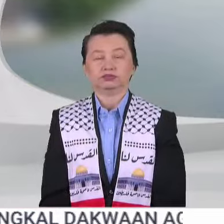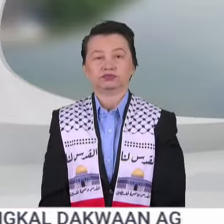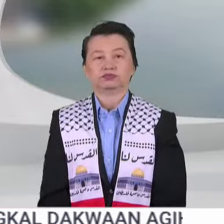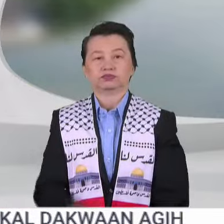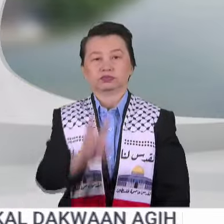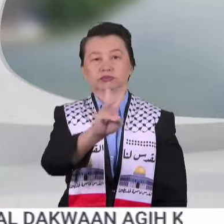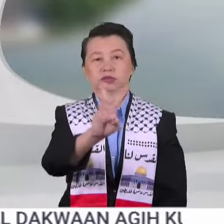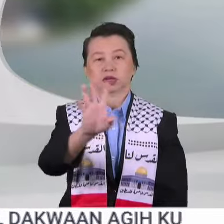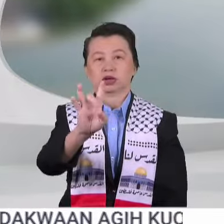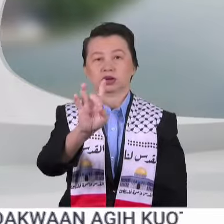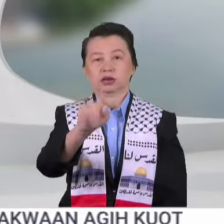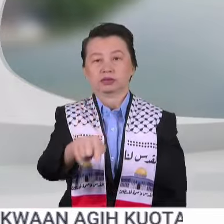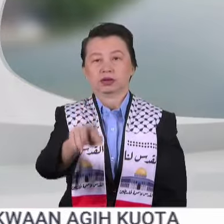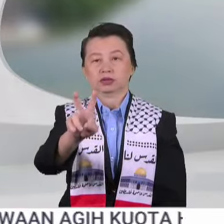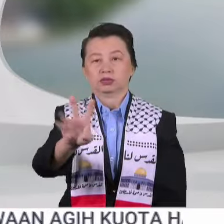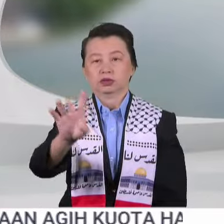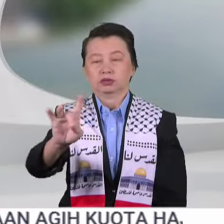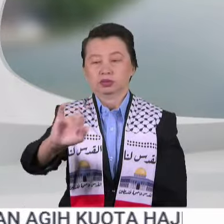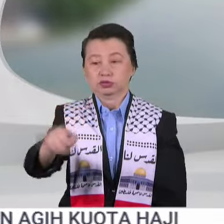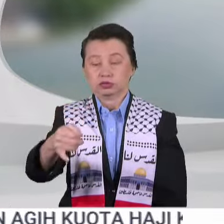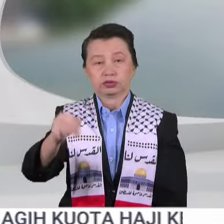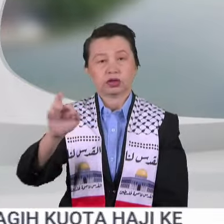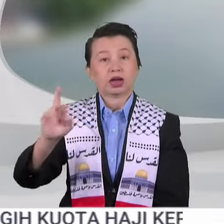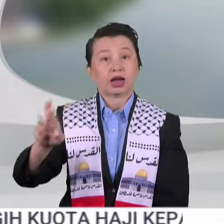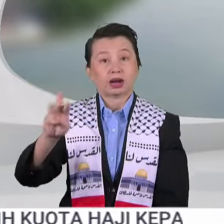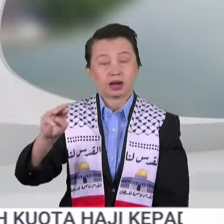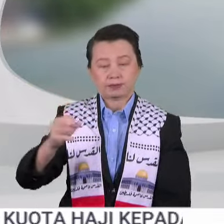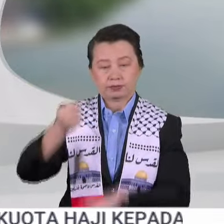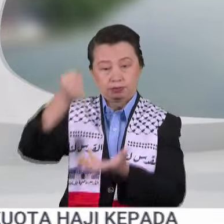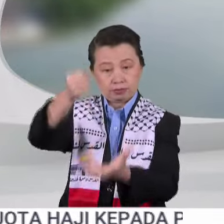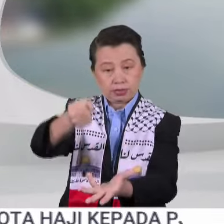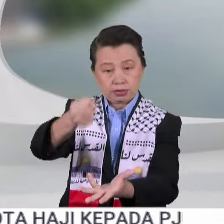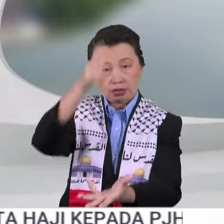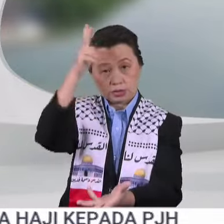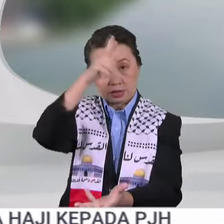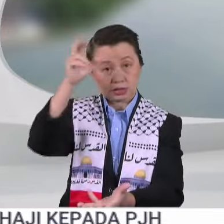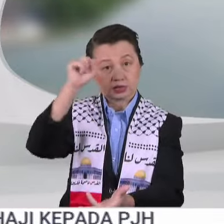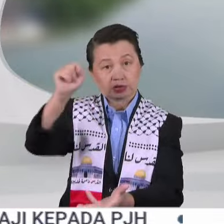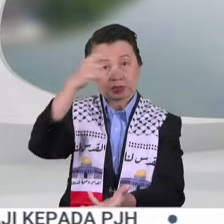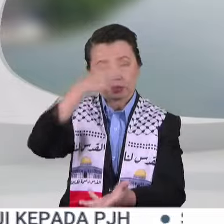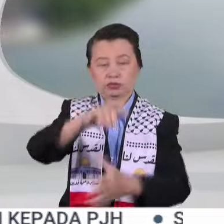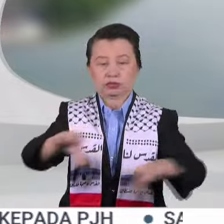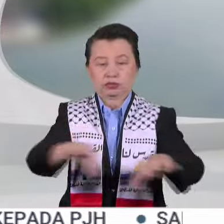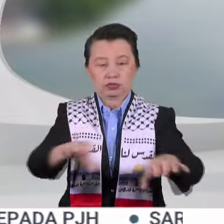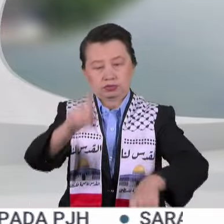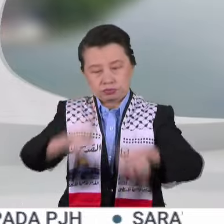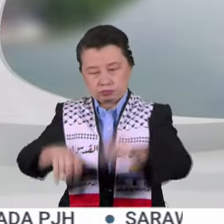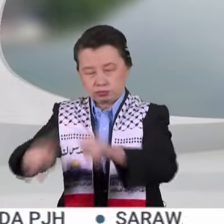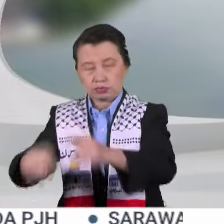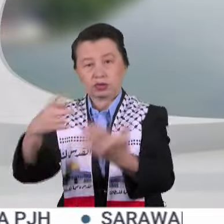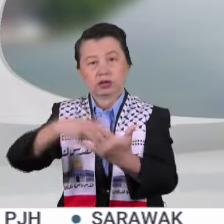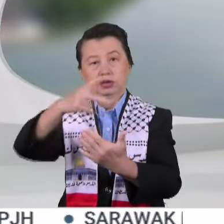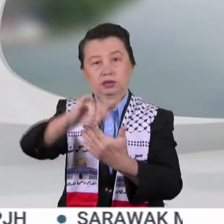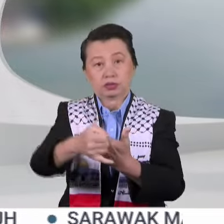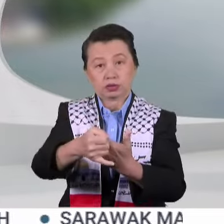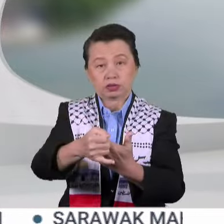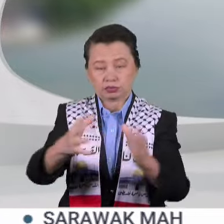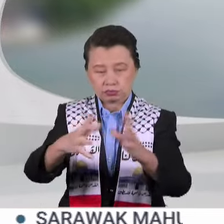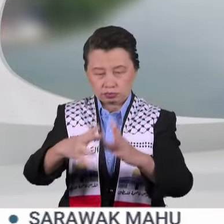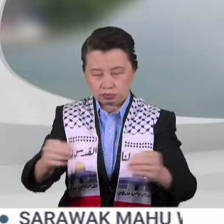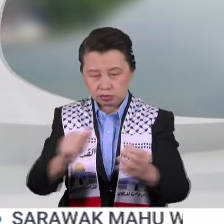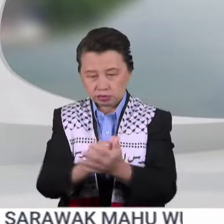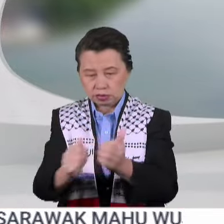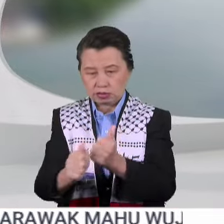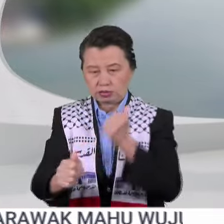Sebanyak 68.28 juta ringgit diperuntukkan kerajaan negeri bagi pelaksanaan pelbagai projek menangani